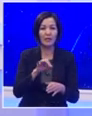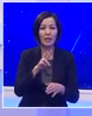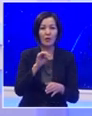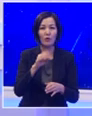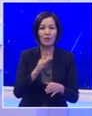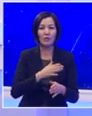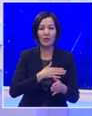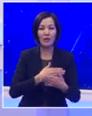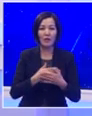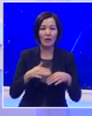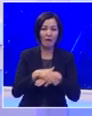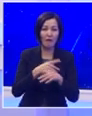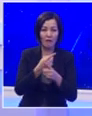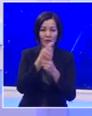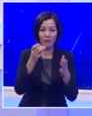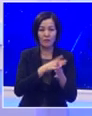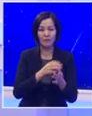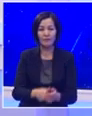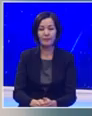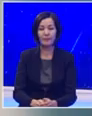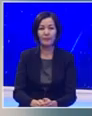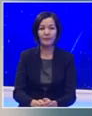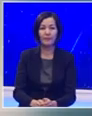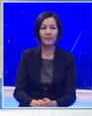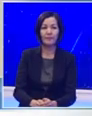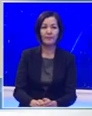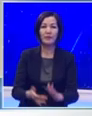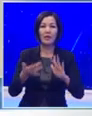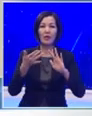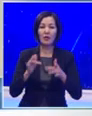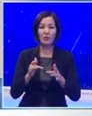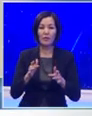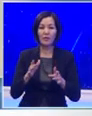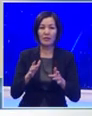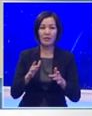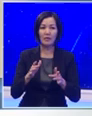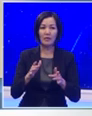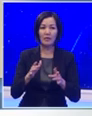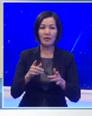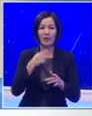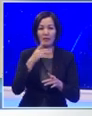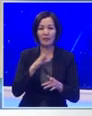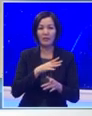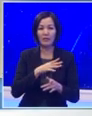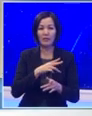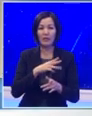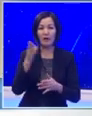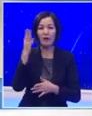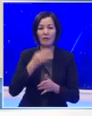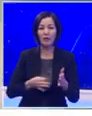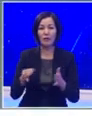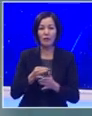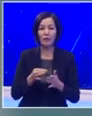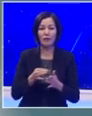Елеукен де елге үндеу жолдады. Әлеуметтік желіде айтылып жатыр. Қазақстан КВН одағы Алматы облысы